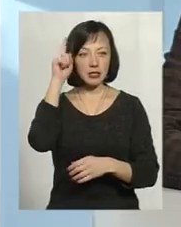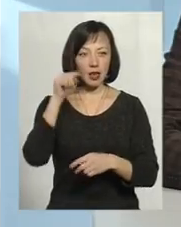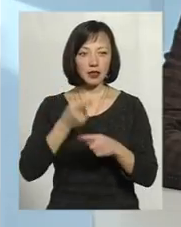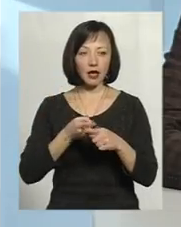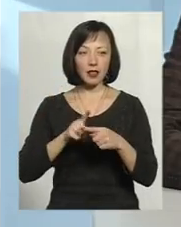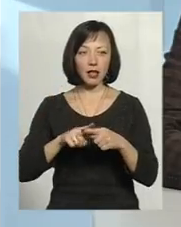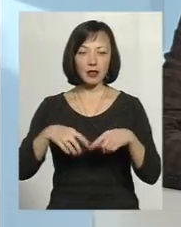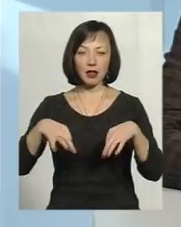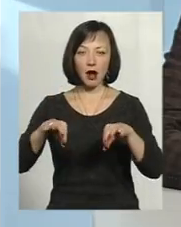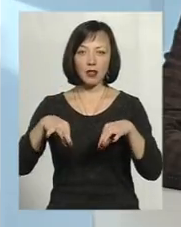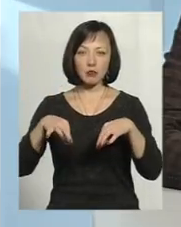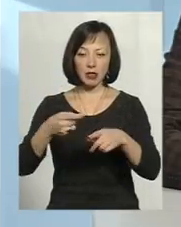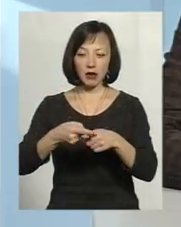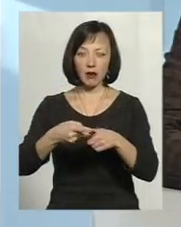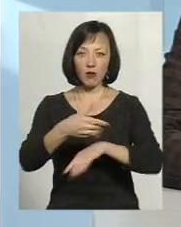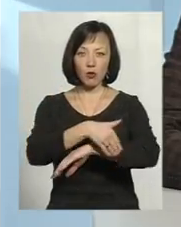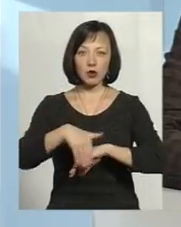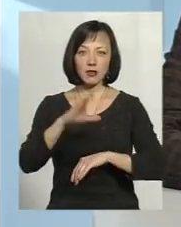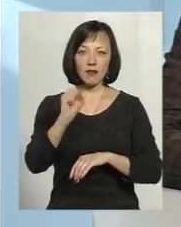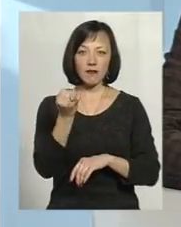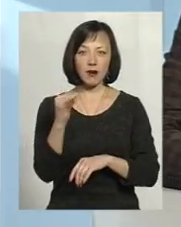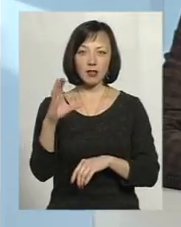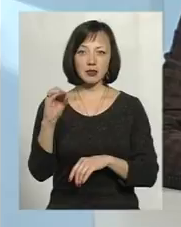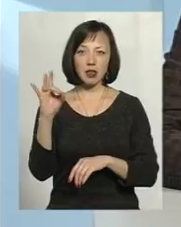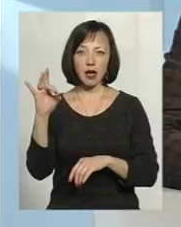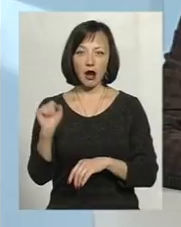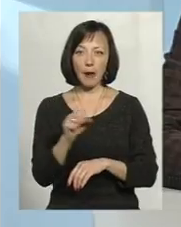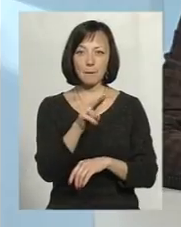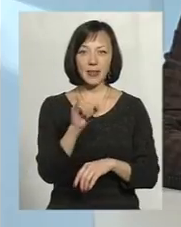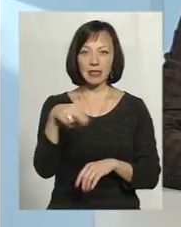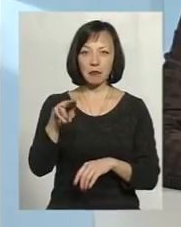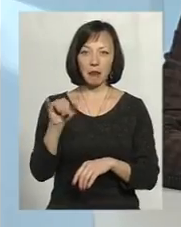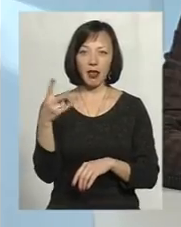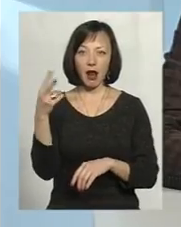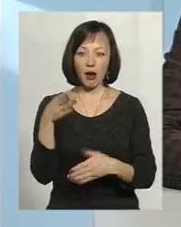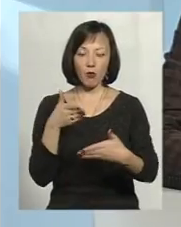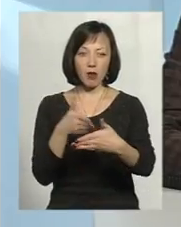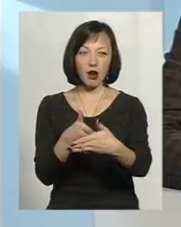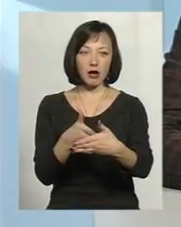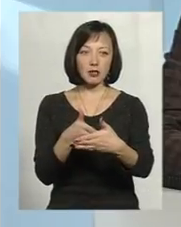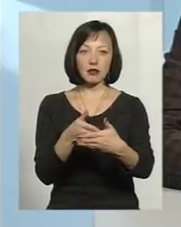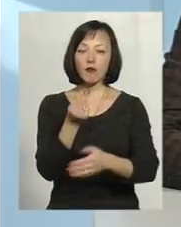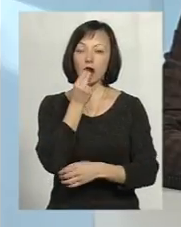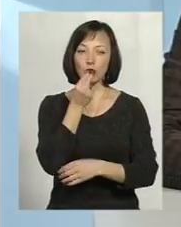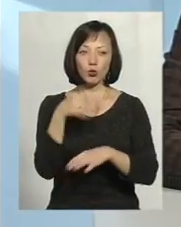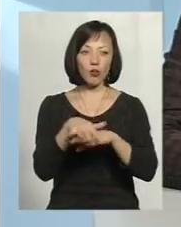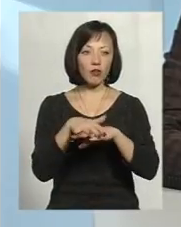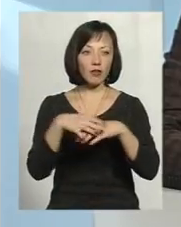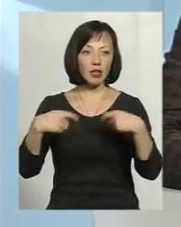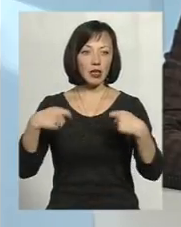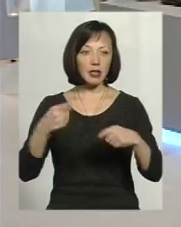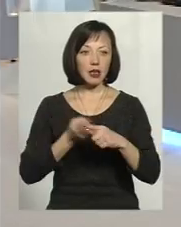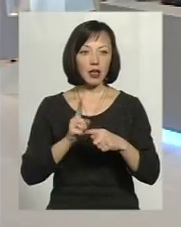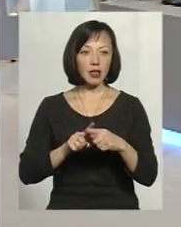эта транспортная развязка, улица Вайсера и Проскуровская Петпиля, которая упирается прямо в продуктовый рынок, и вот эта